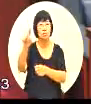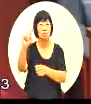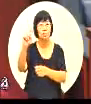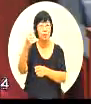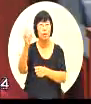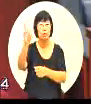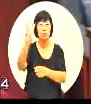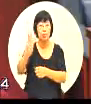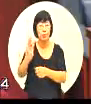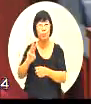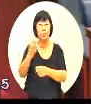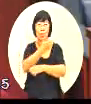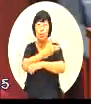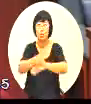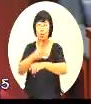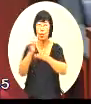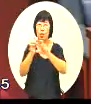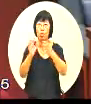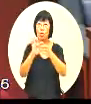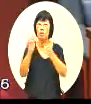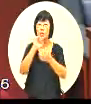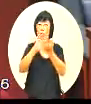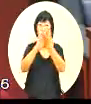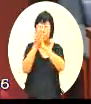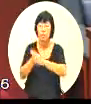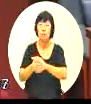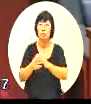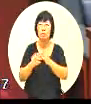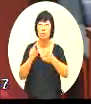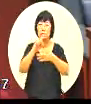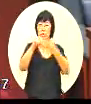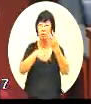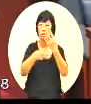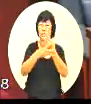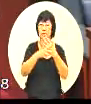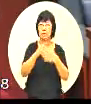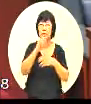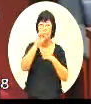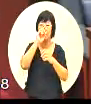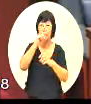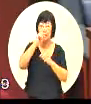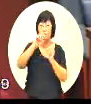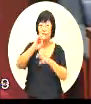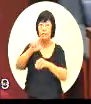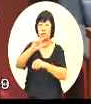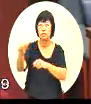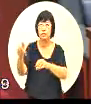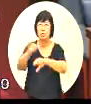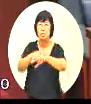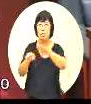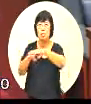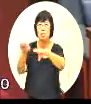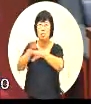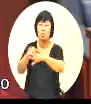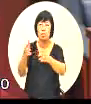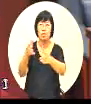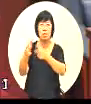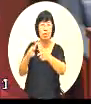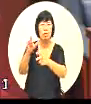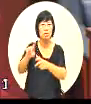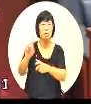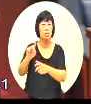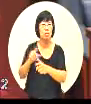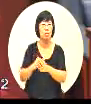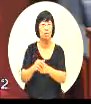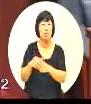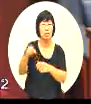为什么要做事业废弃物的掩埋场？那我想我在这边我也咨询过市长，我觉得